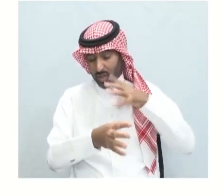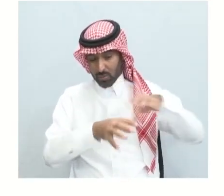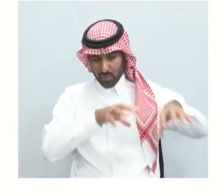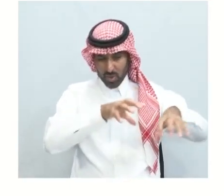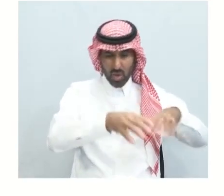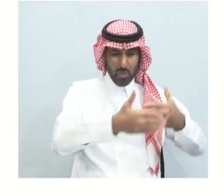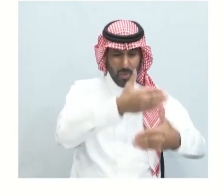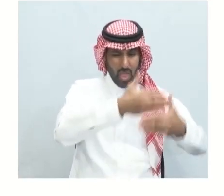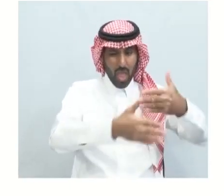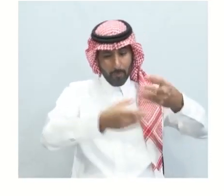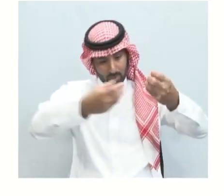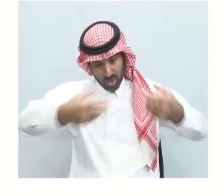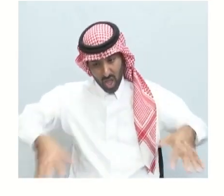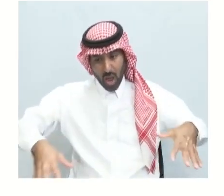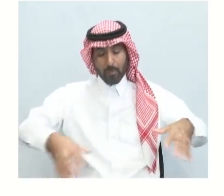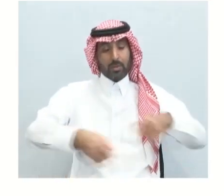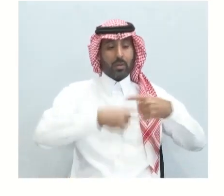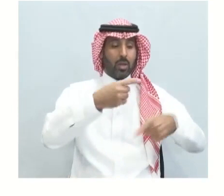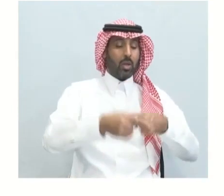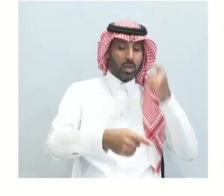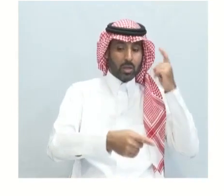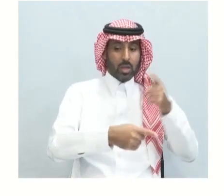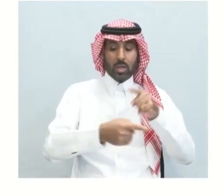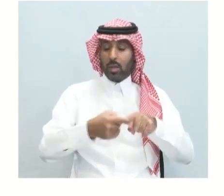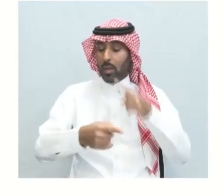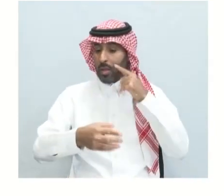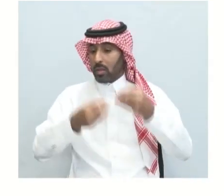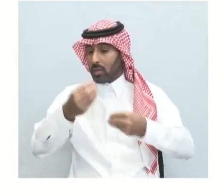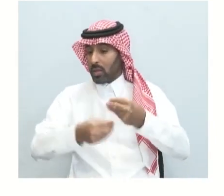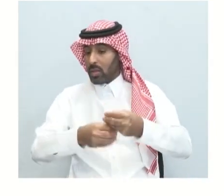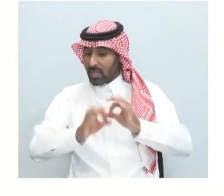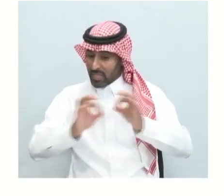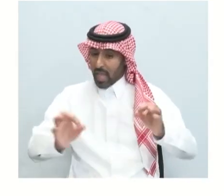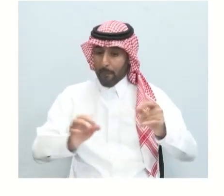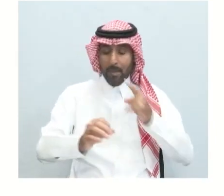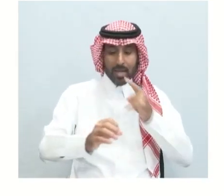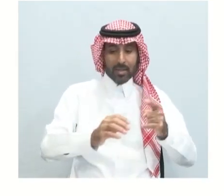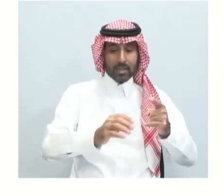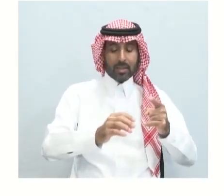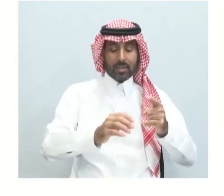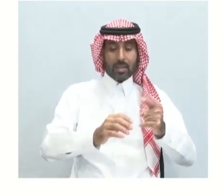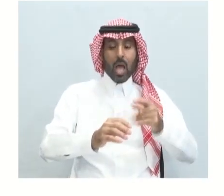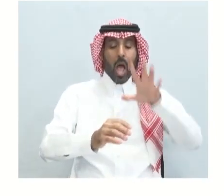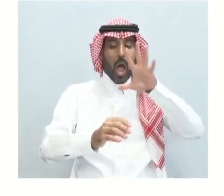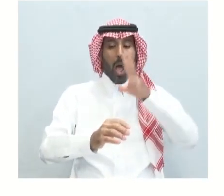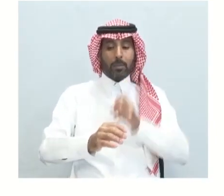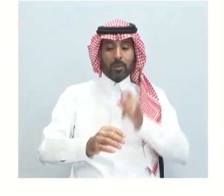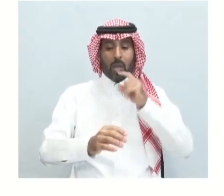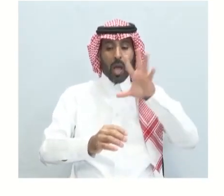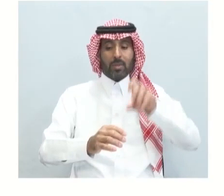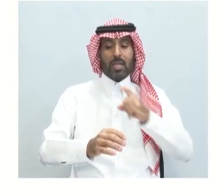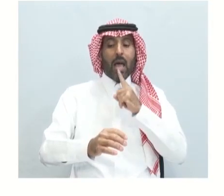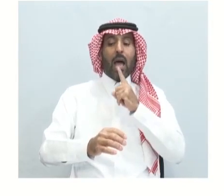بناء وحد متلاحقه ويعتقد بان تكون الدرع العربي قد اكتمل خلال الفتره ما بين 550 الى